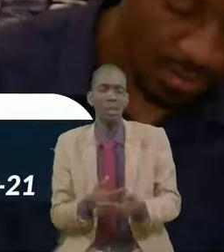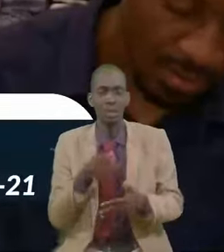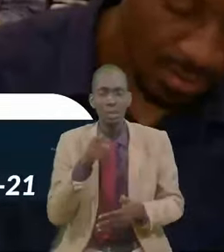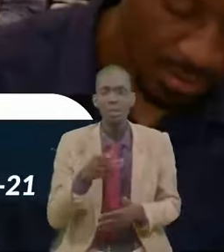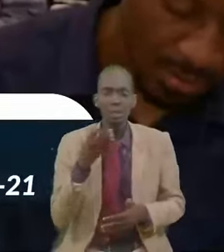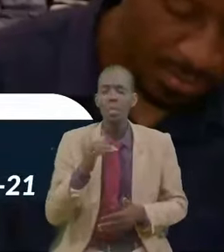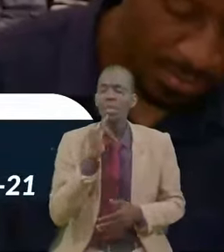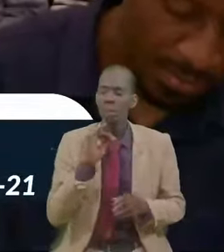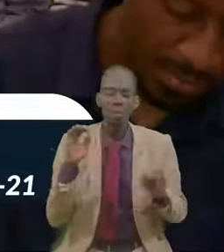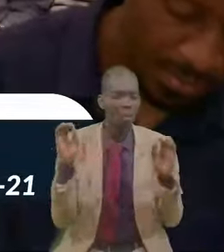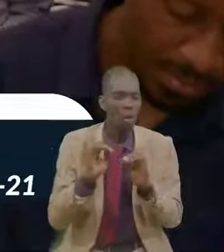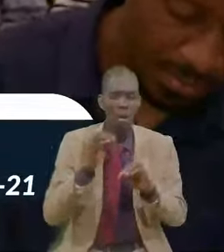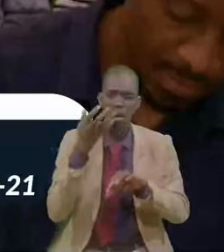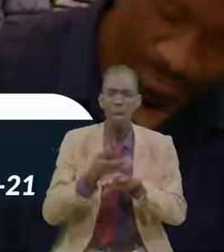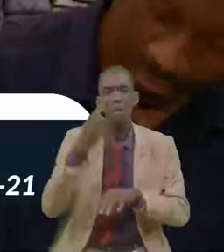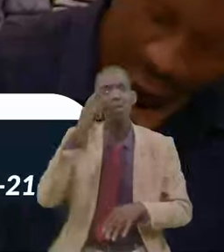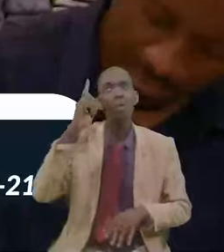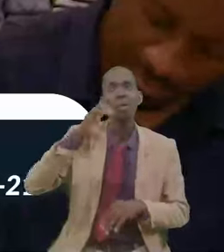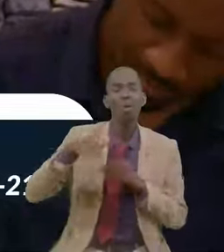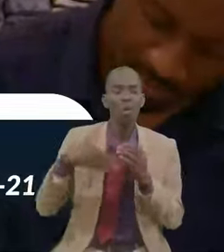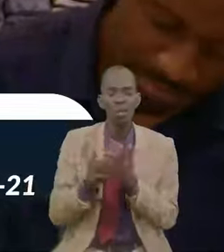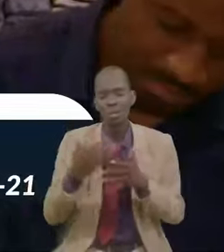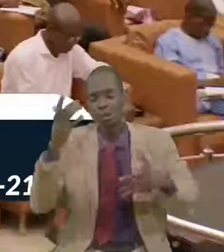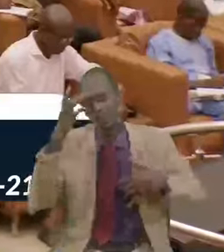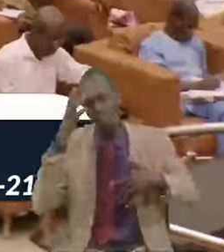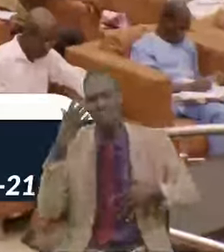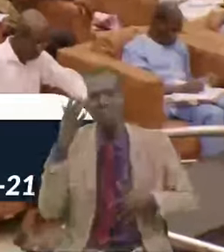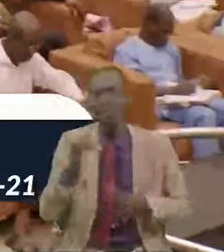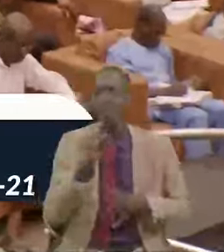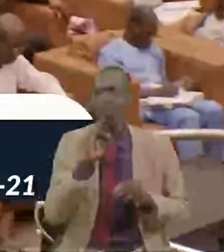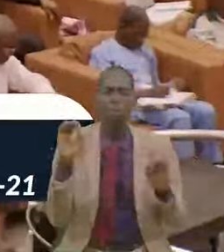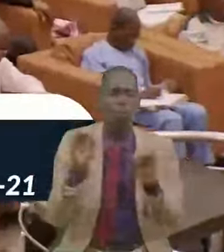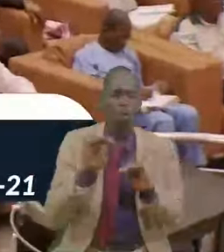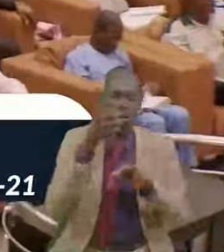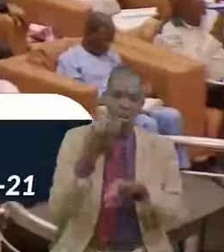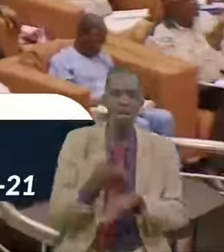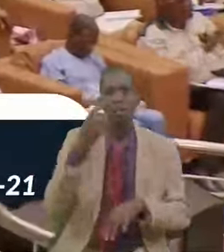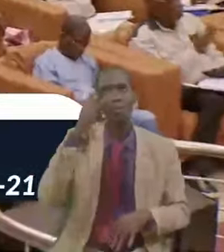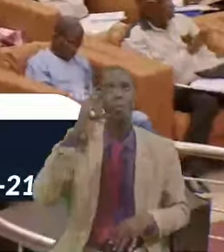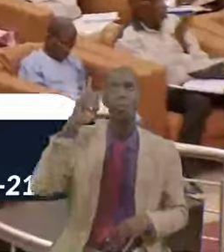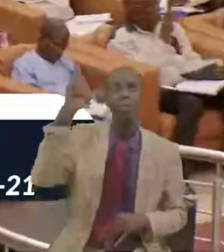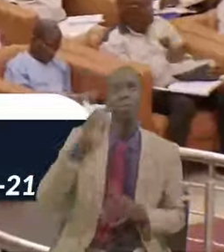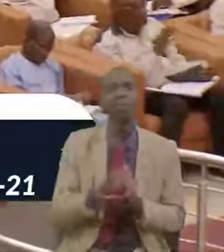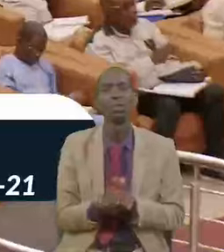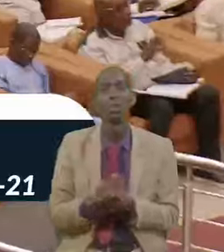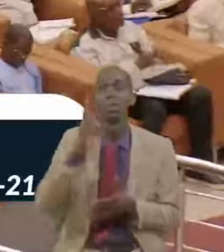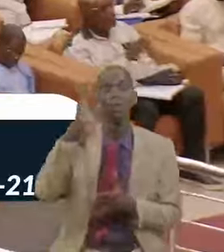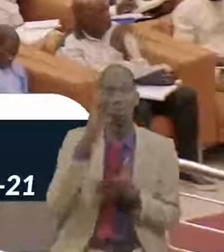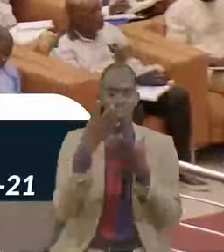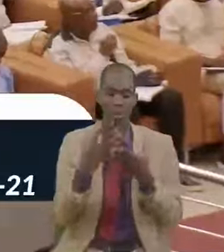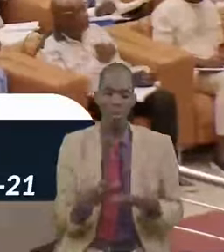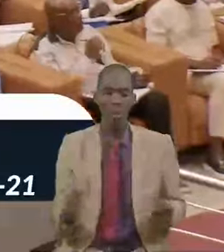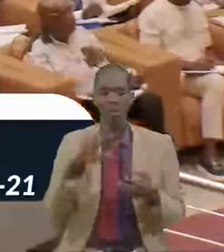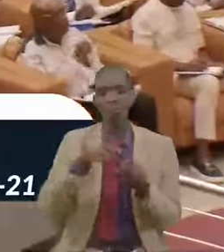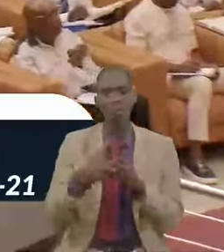étonnant à Dieu. Ces maladies, ces infirmités, il n'y a rien qui soit étonnant de la part de Dieu. Il va résoudre vos problèmes